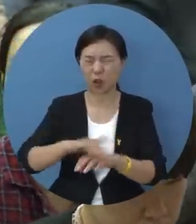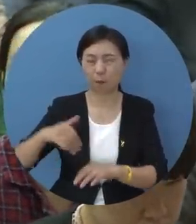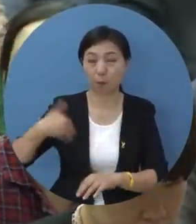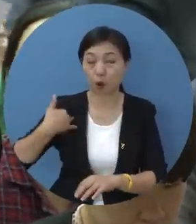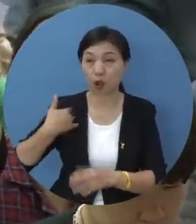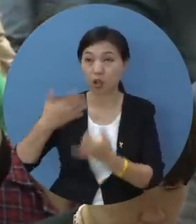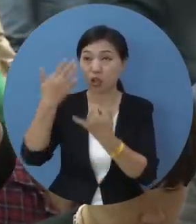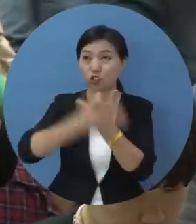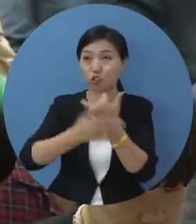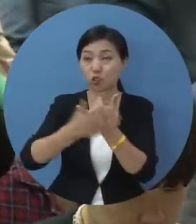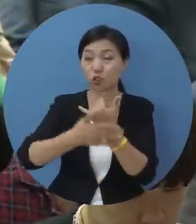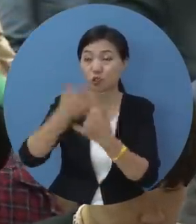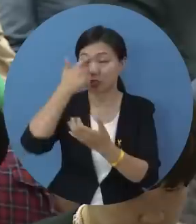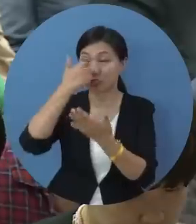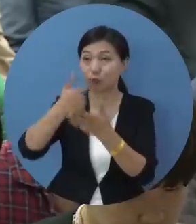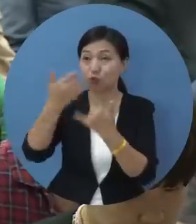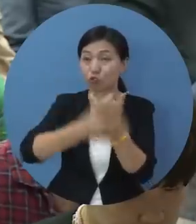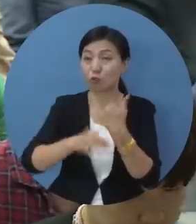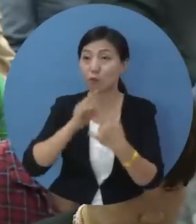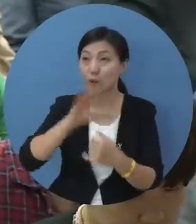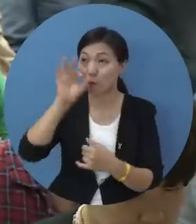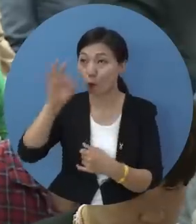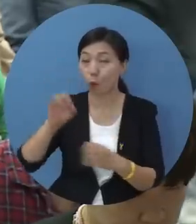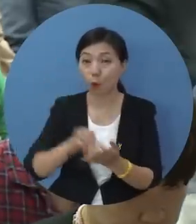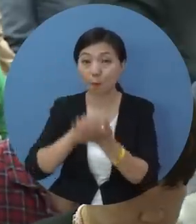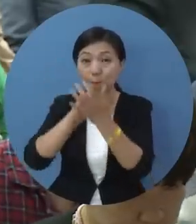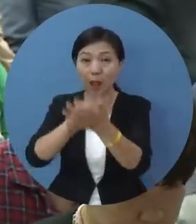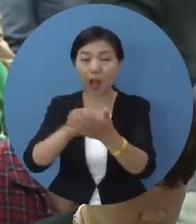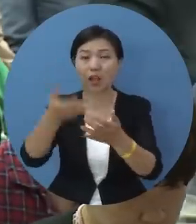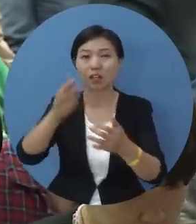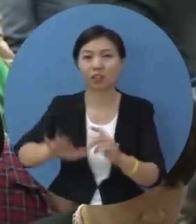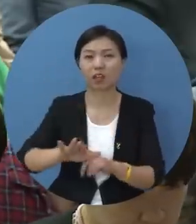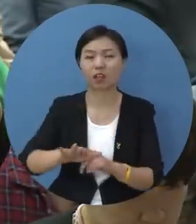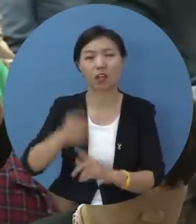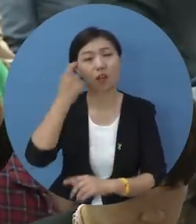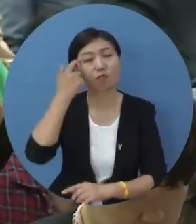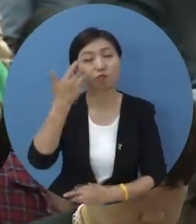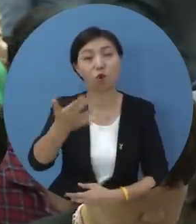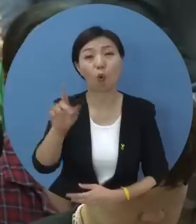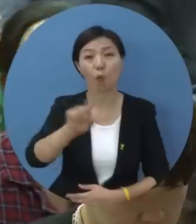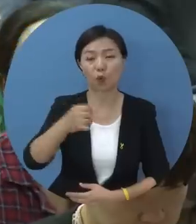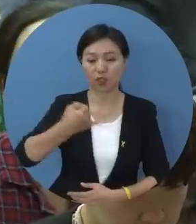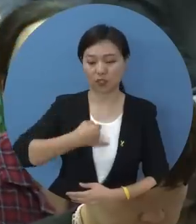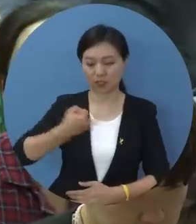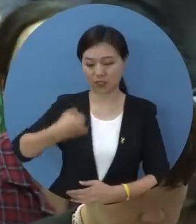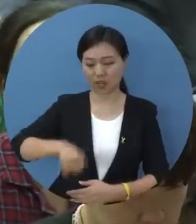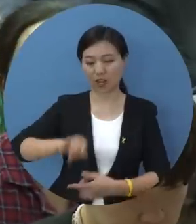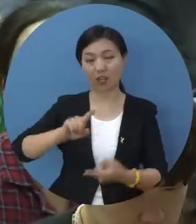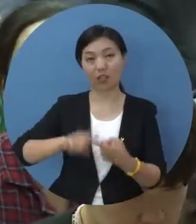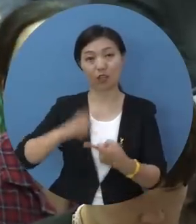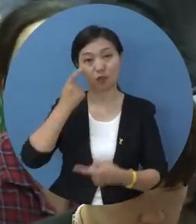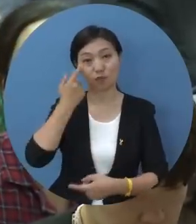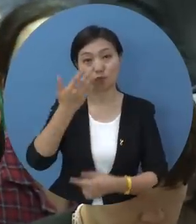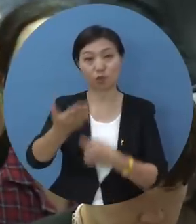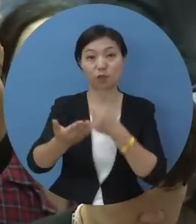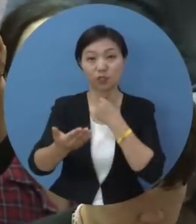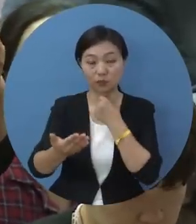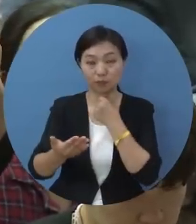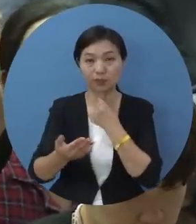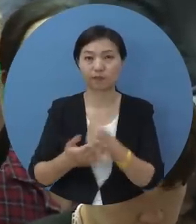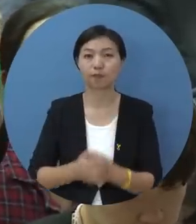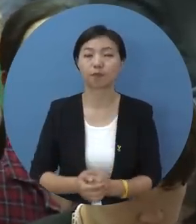손님 유튜버 보고 입학을 했거든요. 네. 근데 제가 질문하고 싶은 거 다른 게 아니고 딸아이에 대해서 좀 질문하고